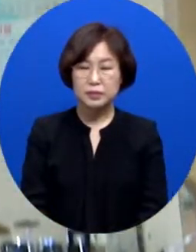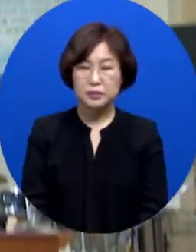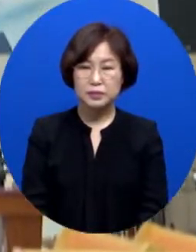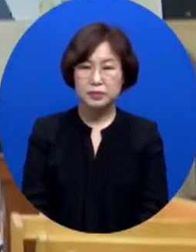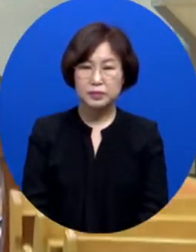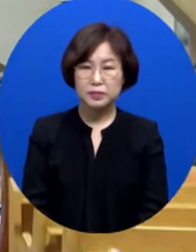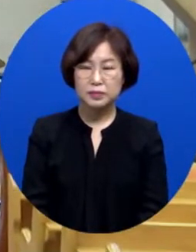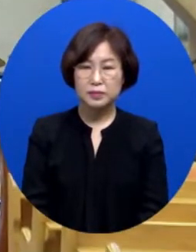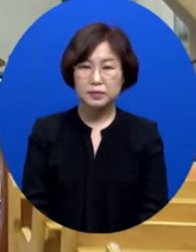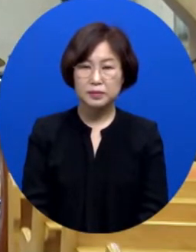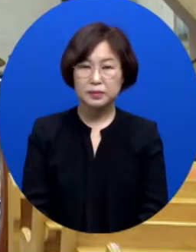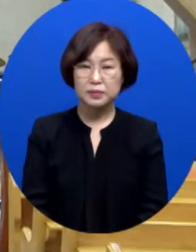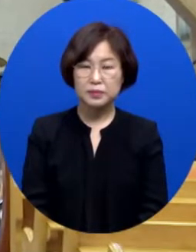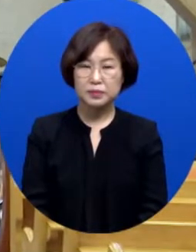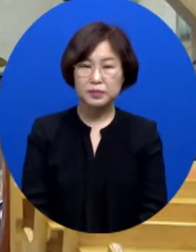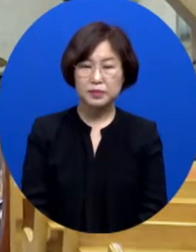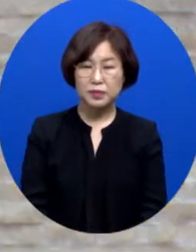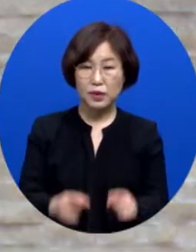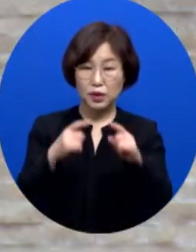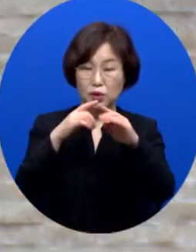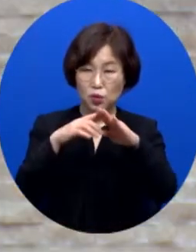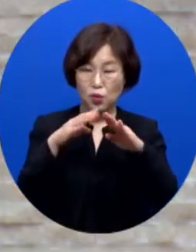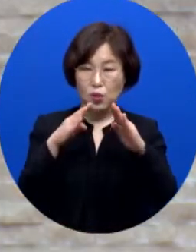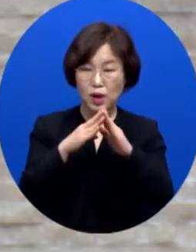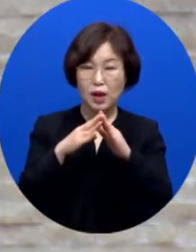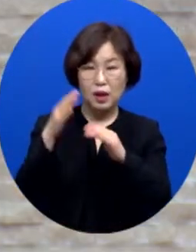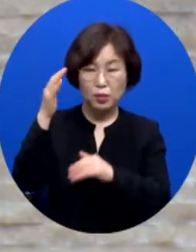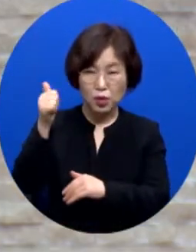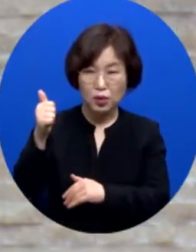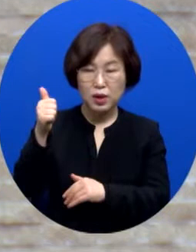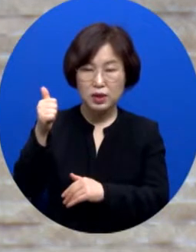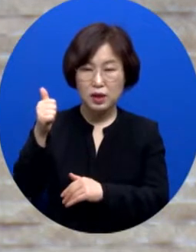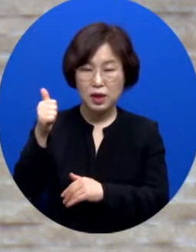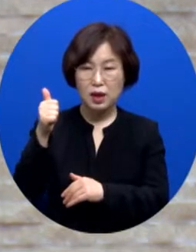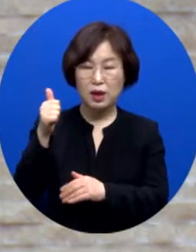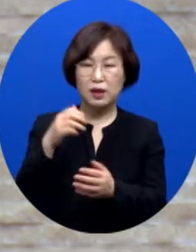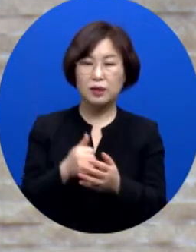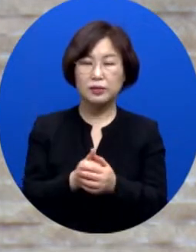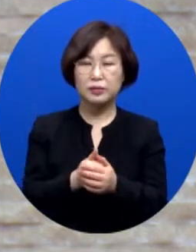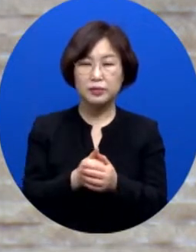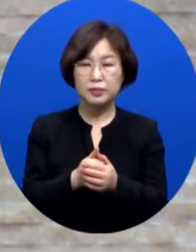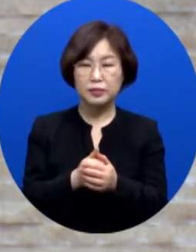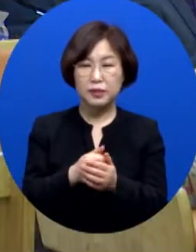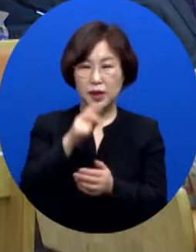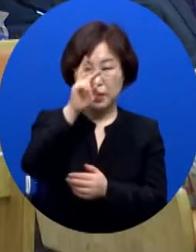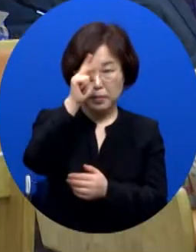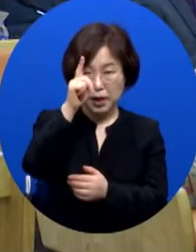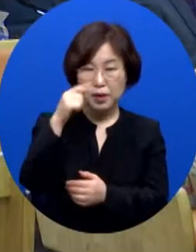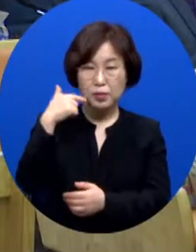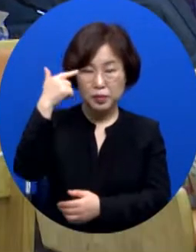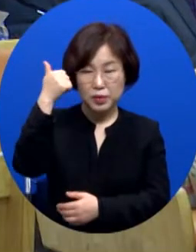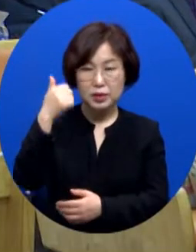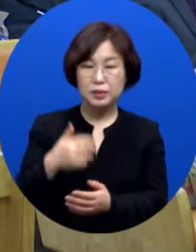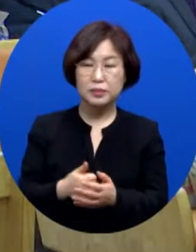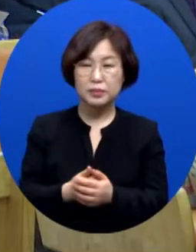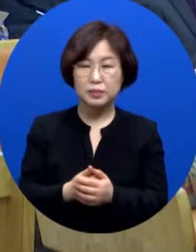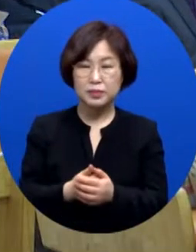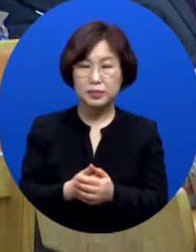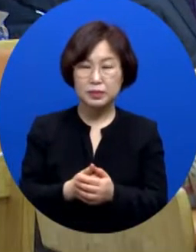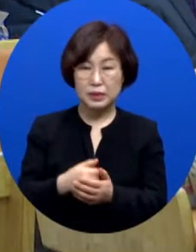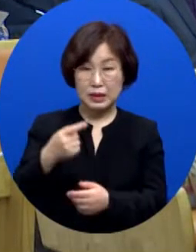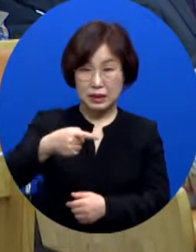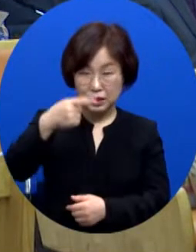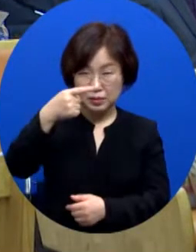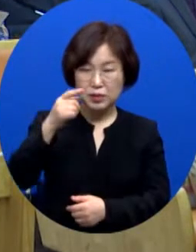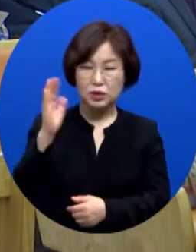예배에서 말씀을 전한 파주 c 교회 시합 의회 대표회장 법원 동산교회 박명 무 국산은 으뜸이 되는